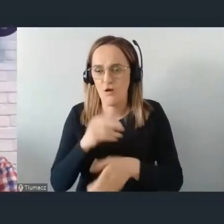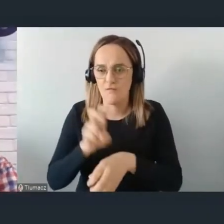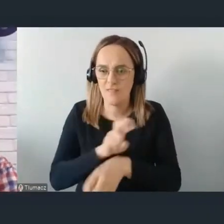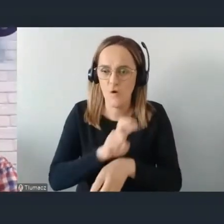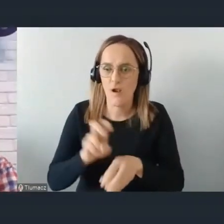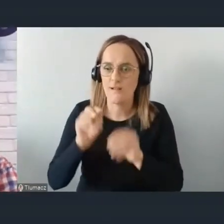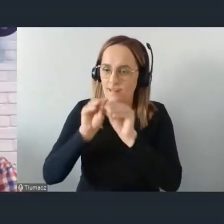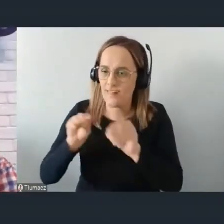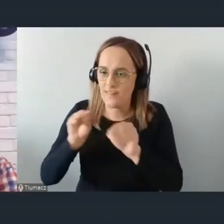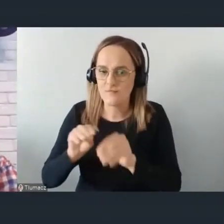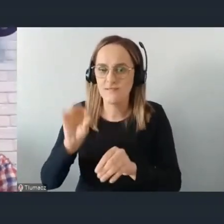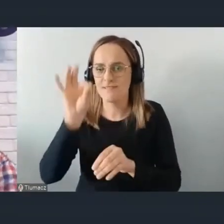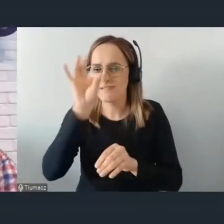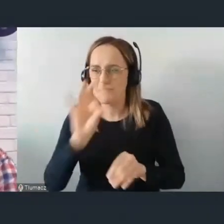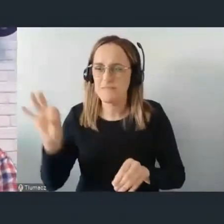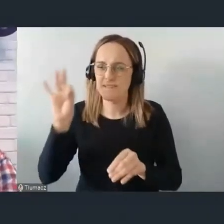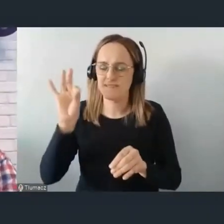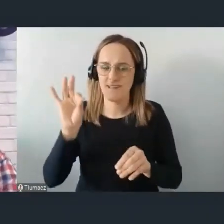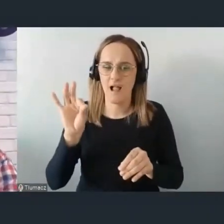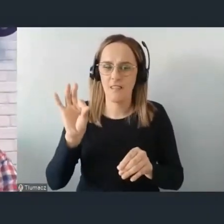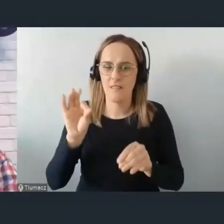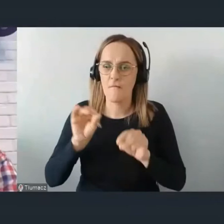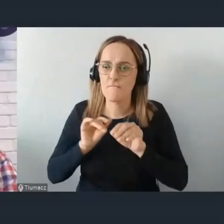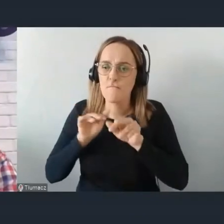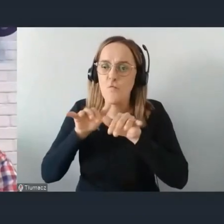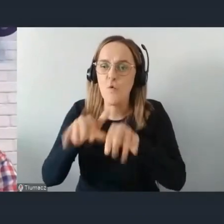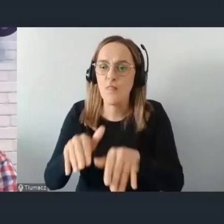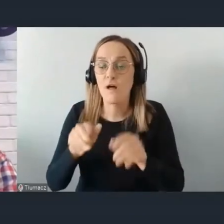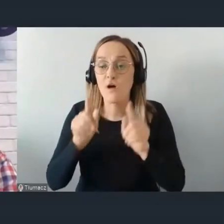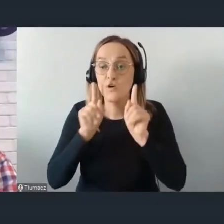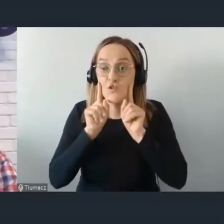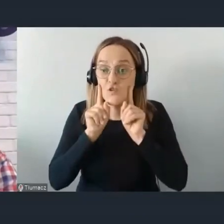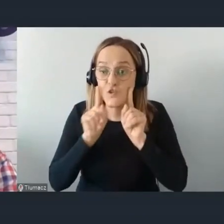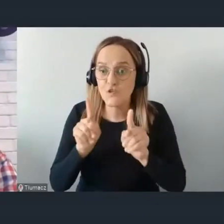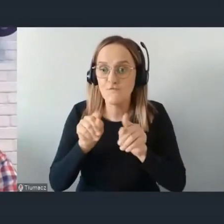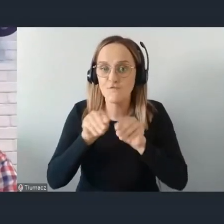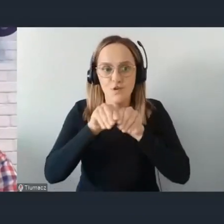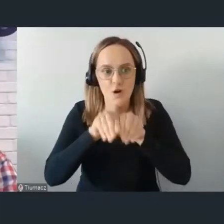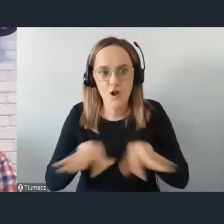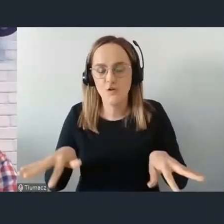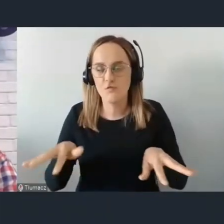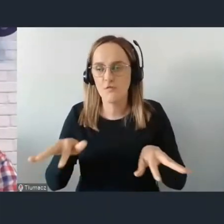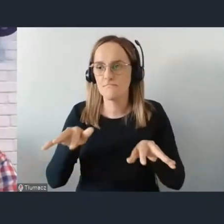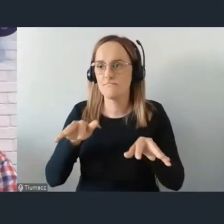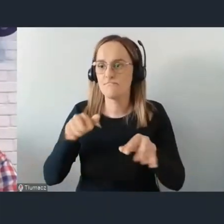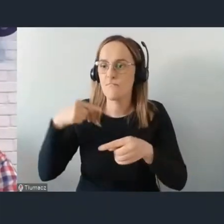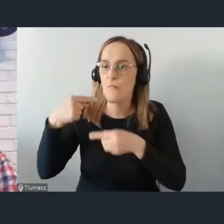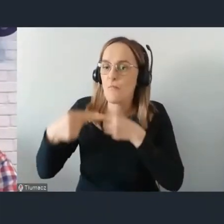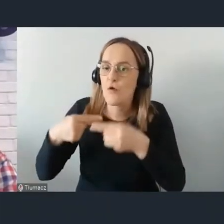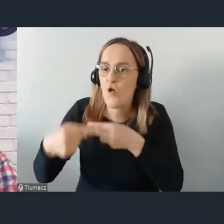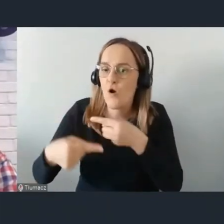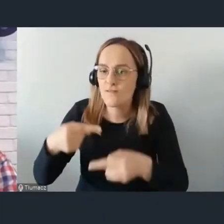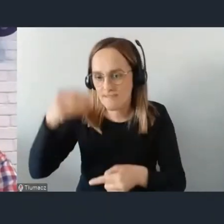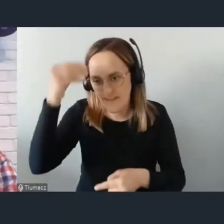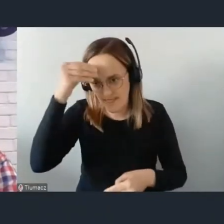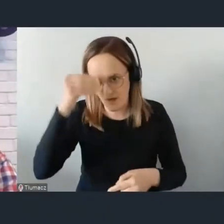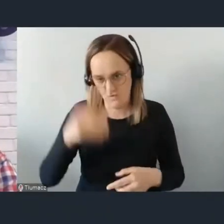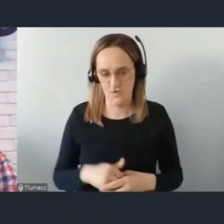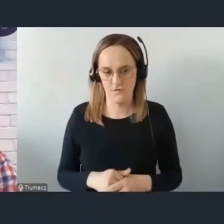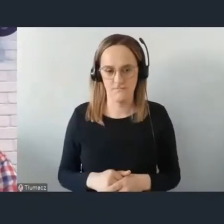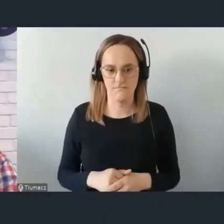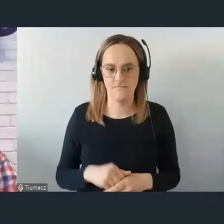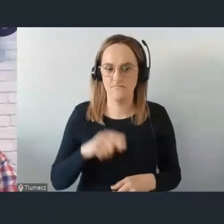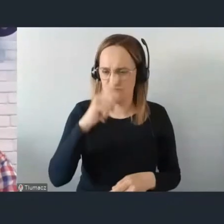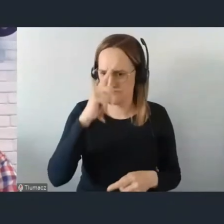edukacji ze szczególnym uwzględnieniem wpływu rzeczywistości rozszerzonej na proces nauczania. Także